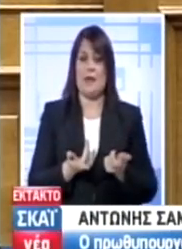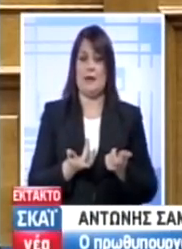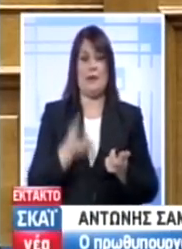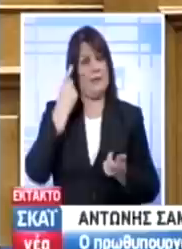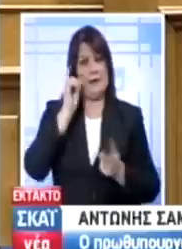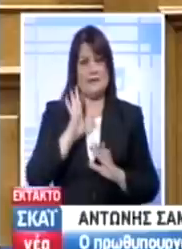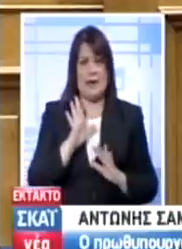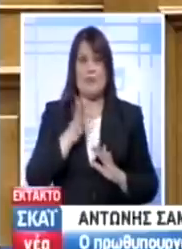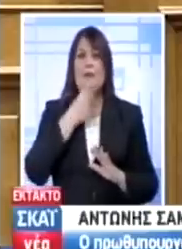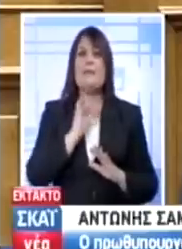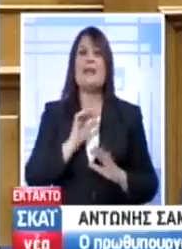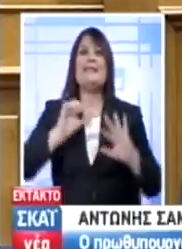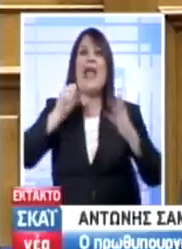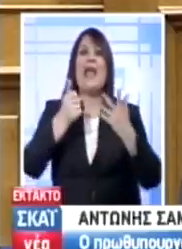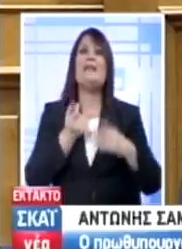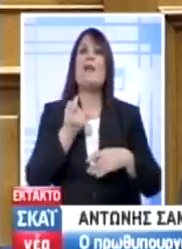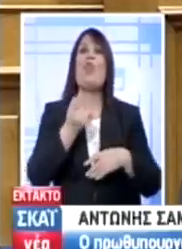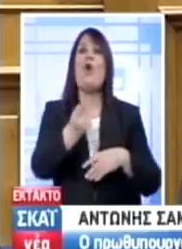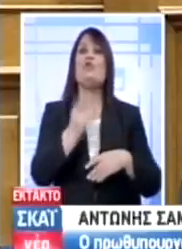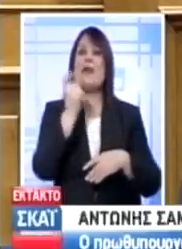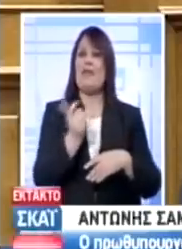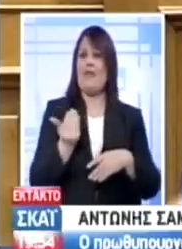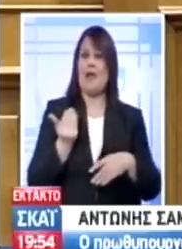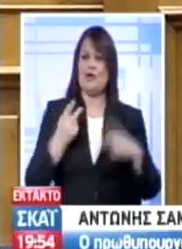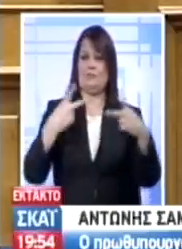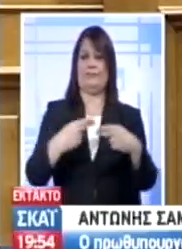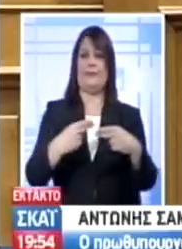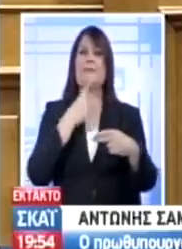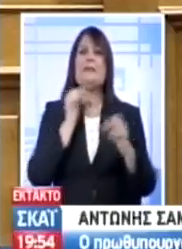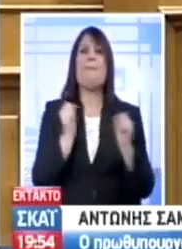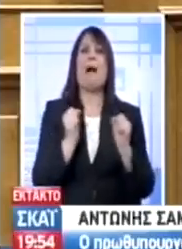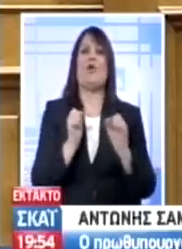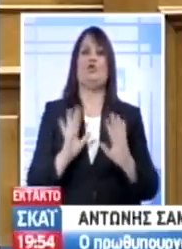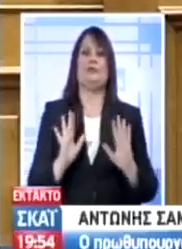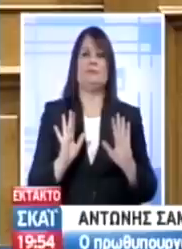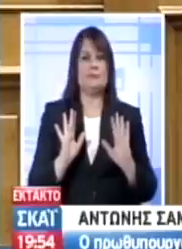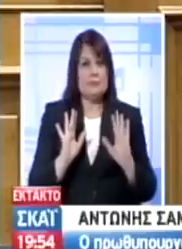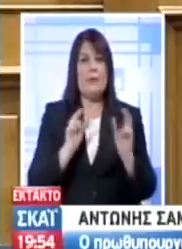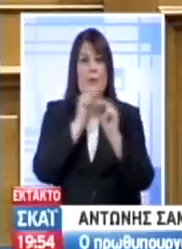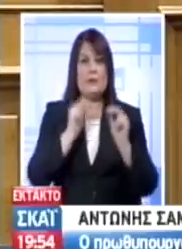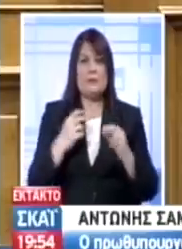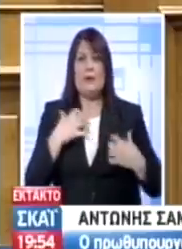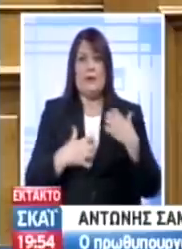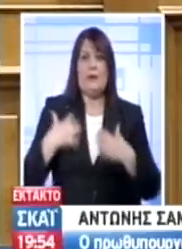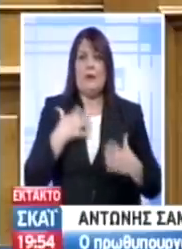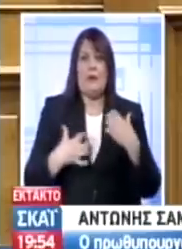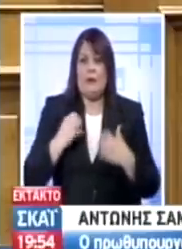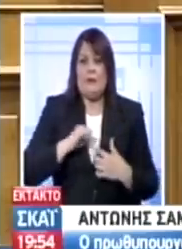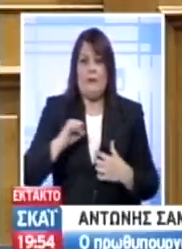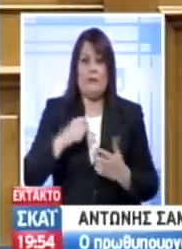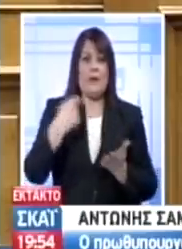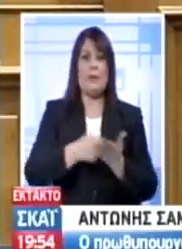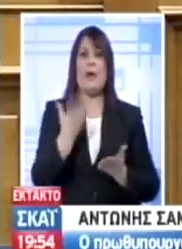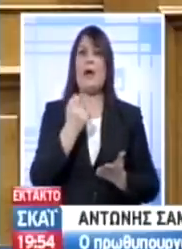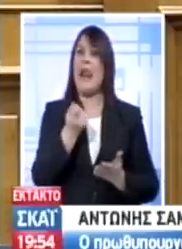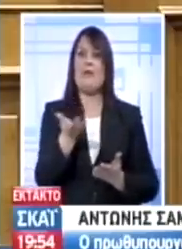με τη σειρά του μπλόκαρε την έκτη δόση του προηγούμενου δανείου. Και αυτό με τη σειρά του προκάλεσε φόβους για άμεση στάση πληρωμών